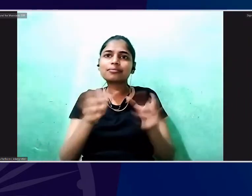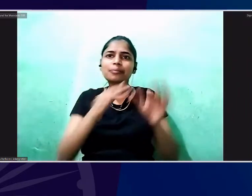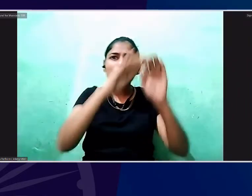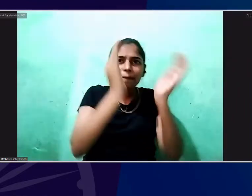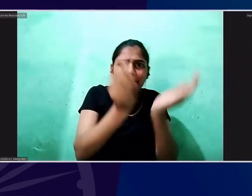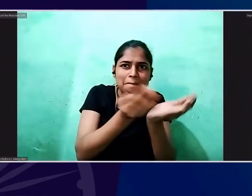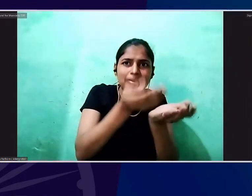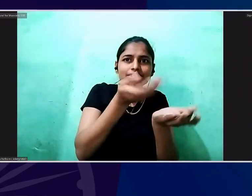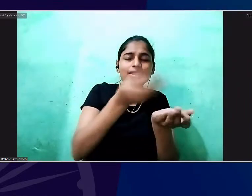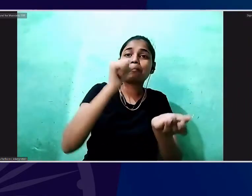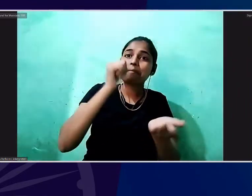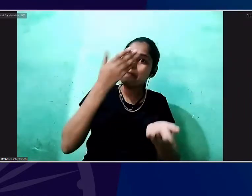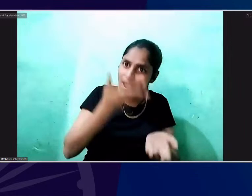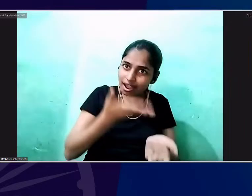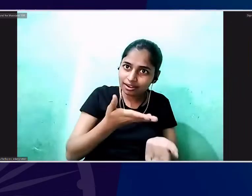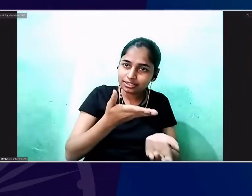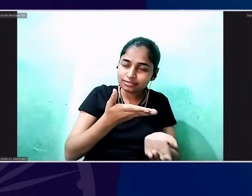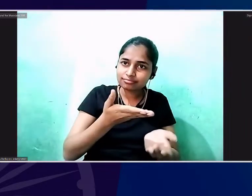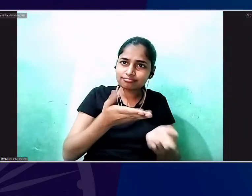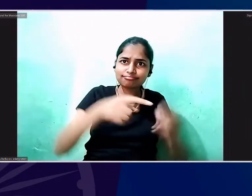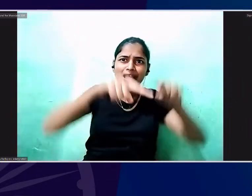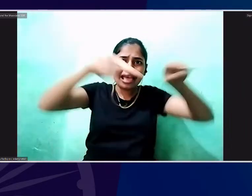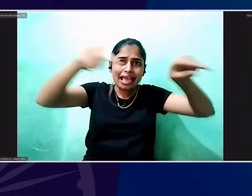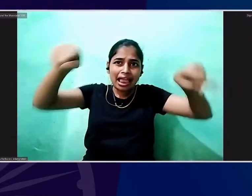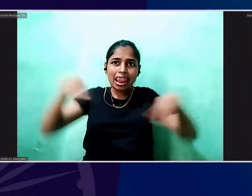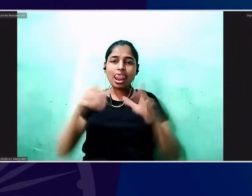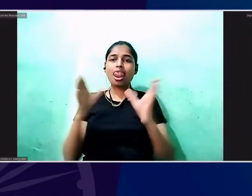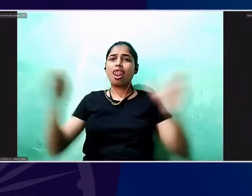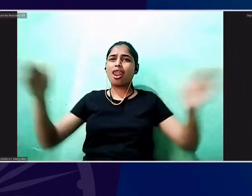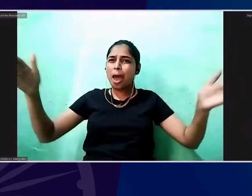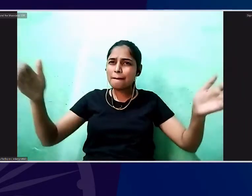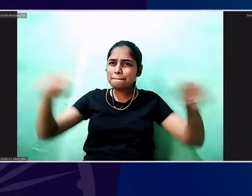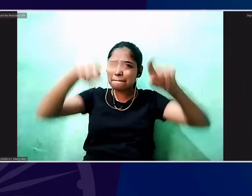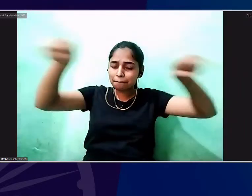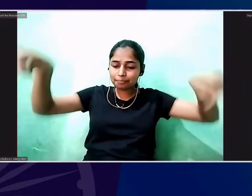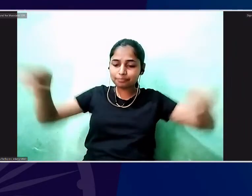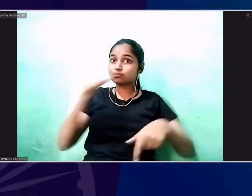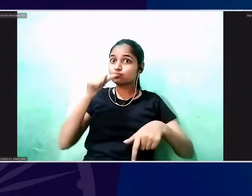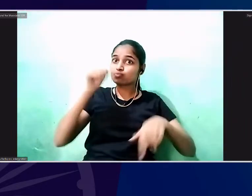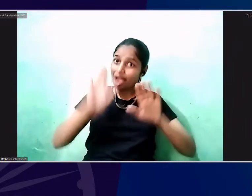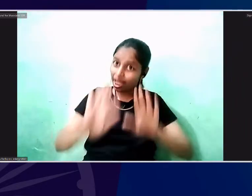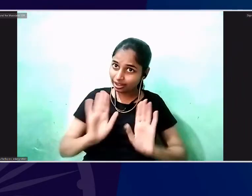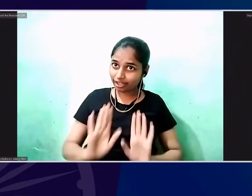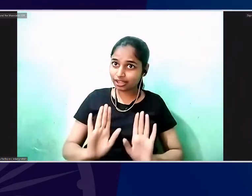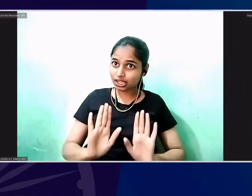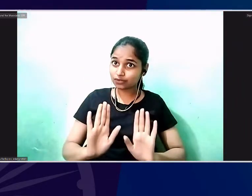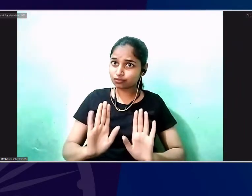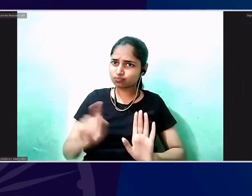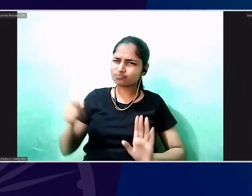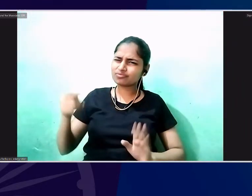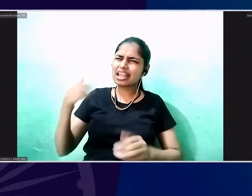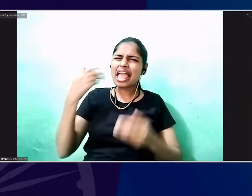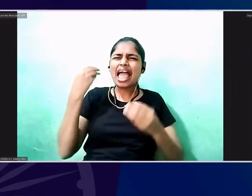साथ खेलना ही खेलना है. So he used to play with water everywhere.